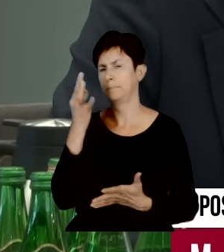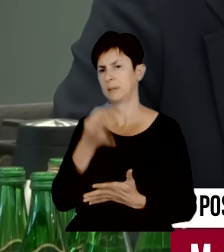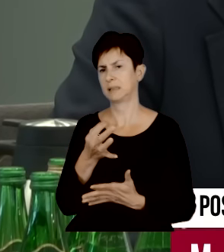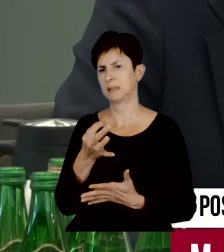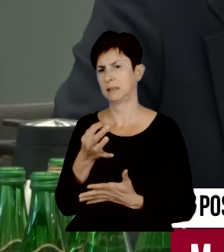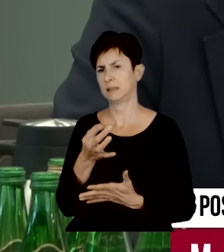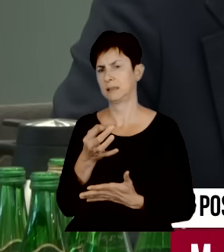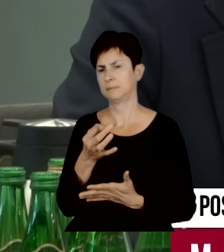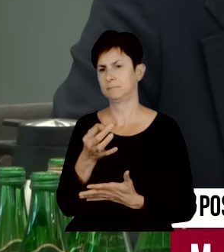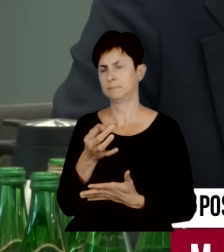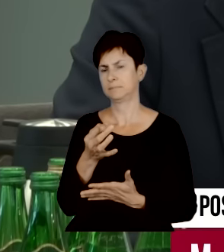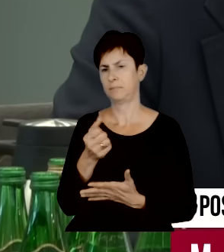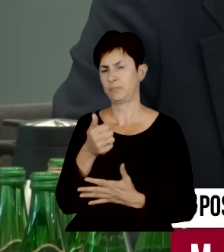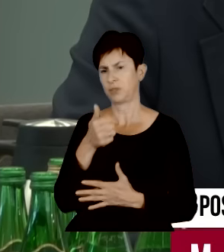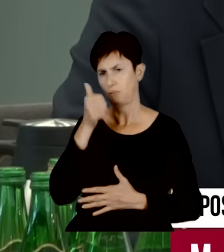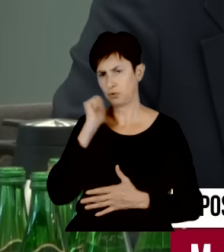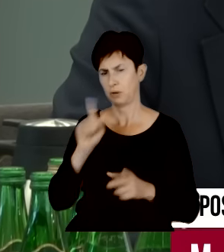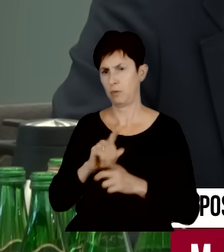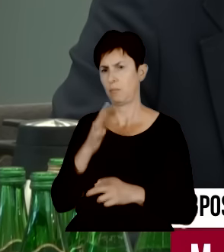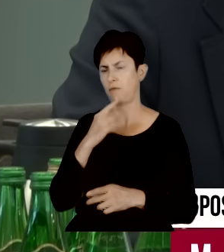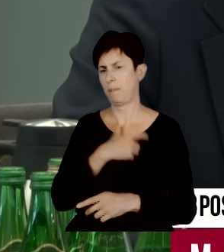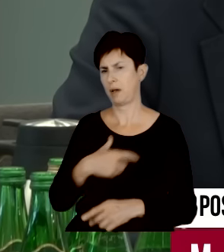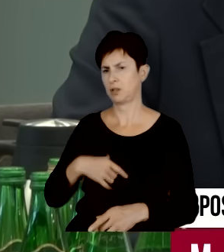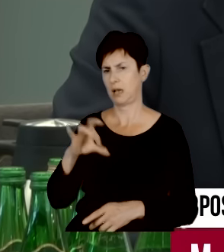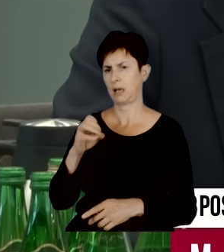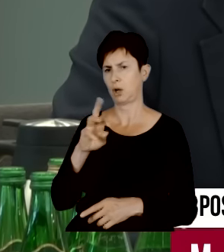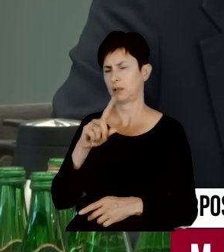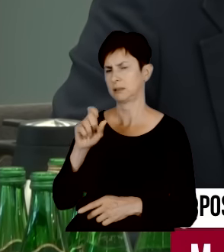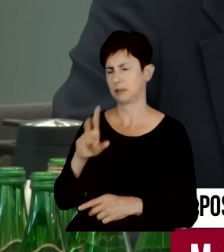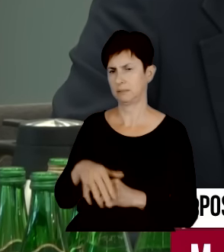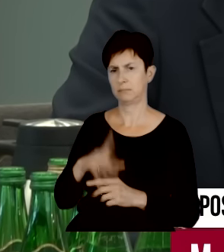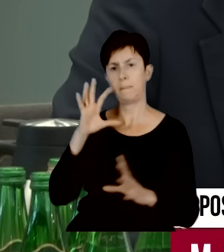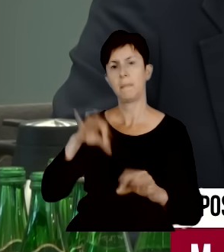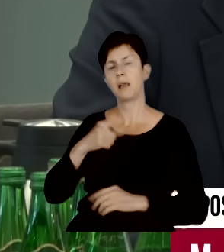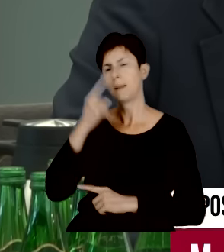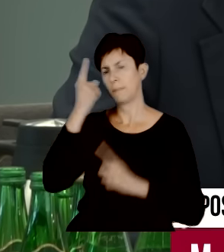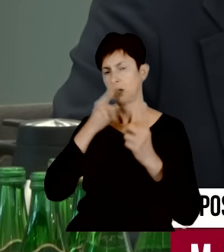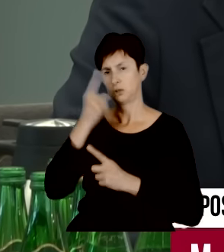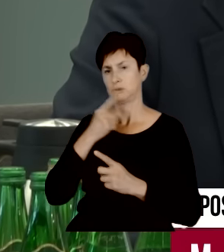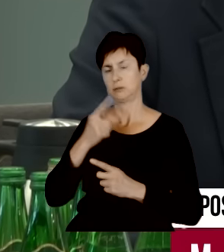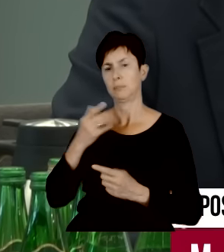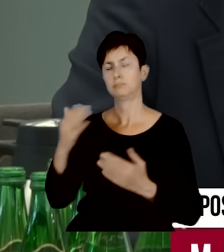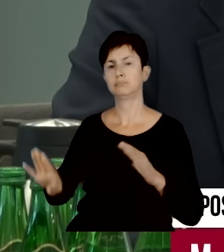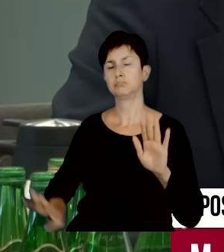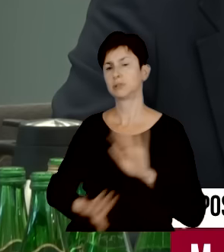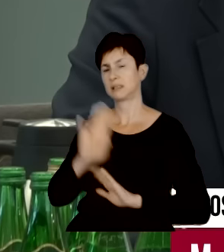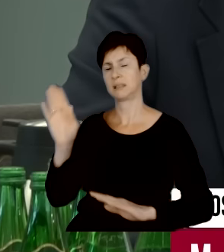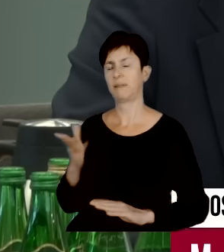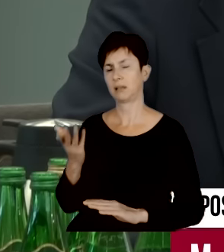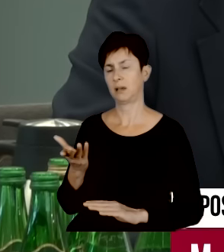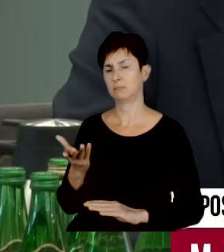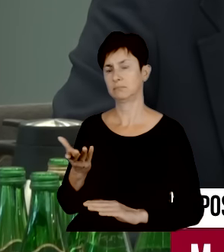chwileczką A wczoraj o tym mówił Pan marszałek Grodzki Czy pan uważa że przedstawienie projektów ustaw